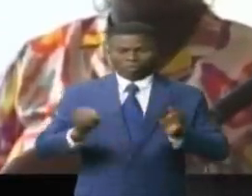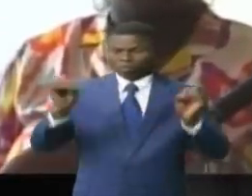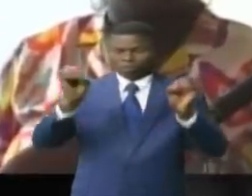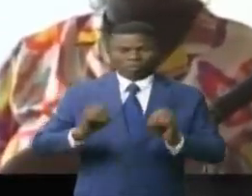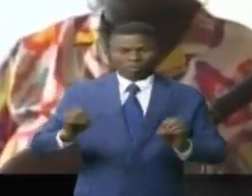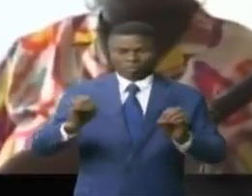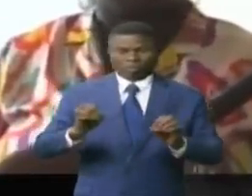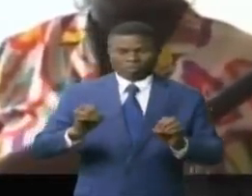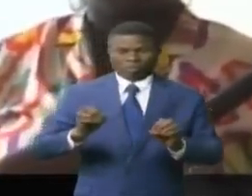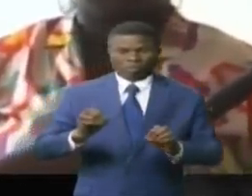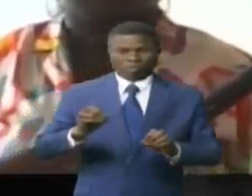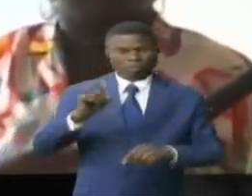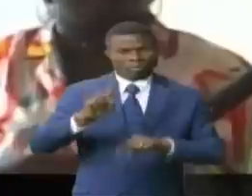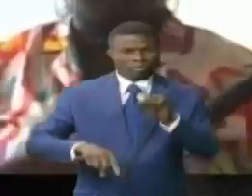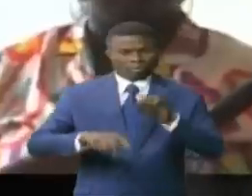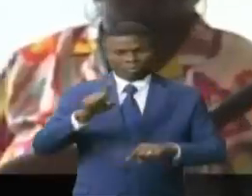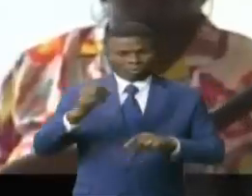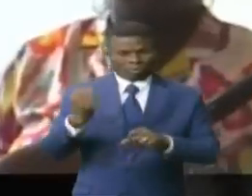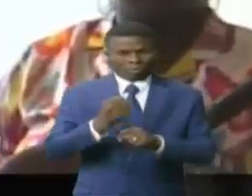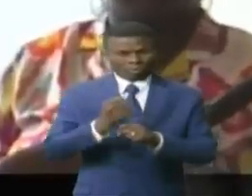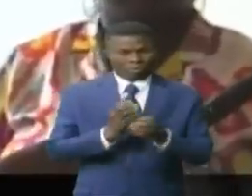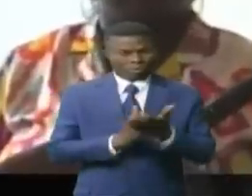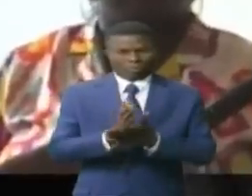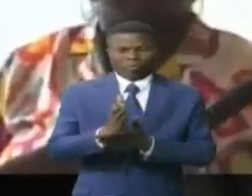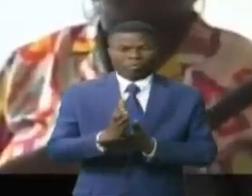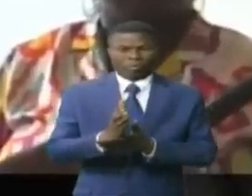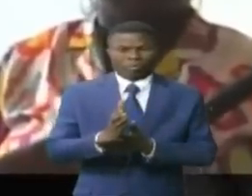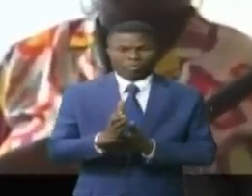redevance, la RTNC ne sera pas